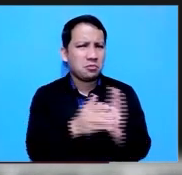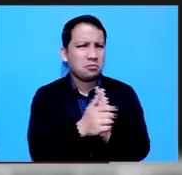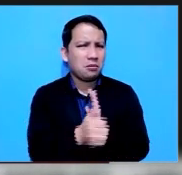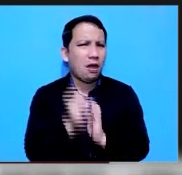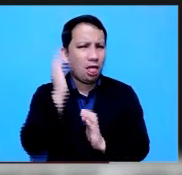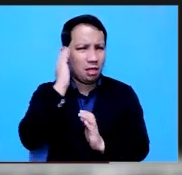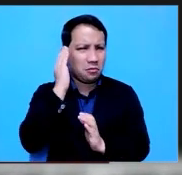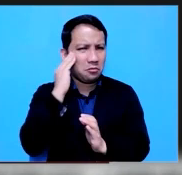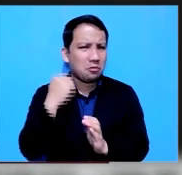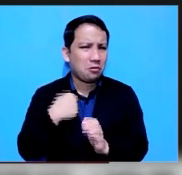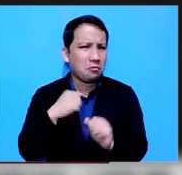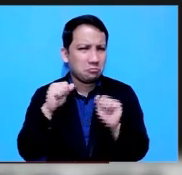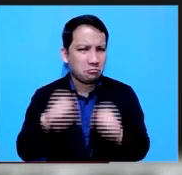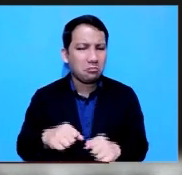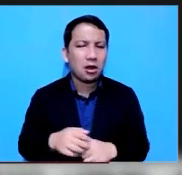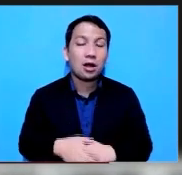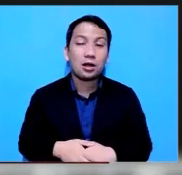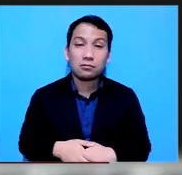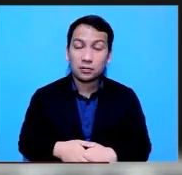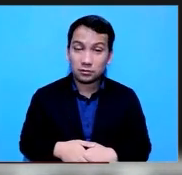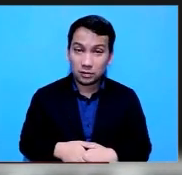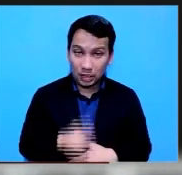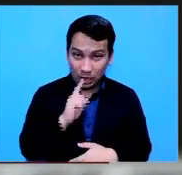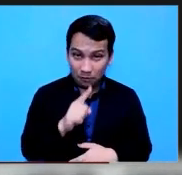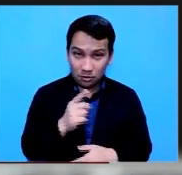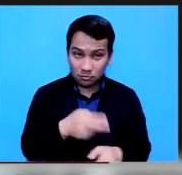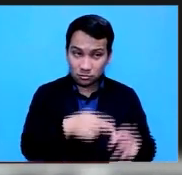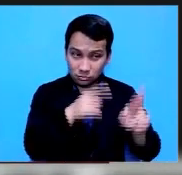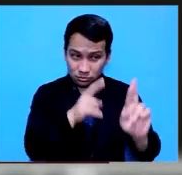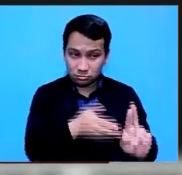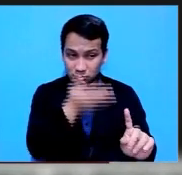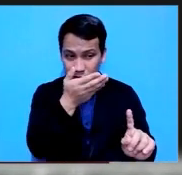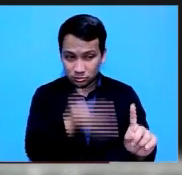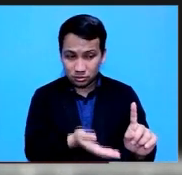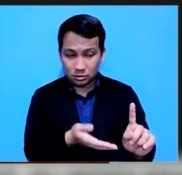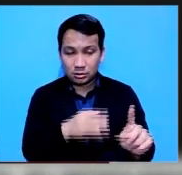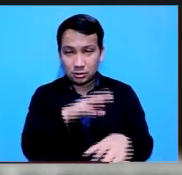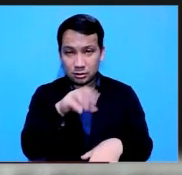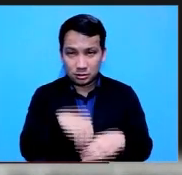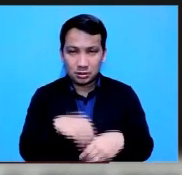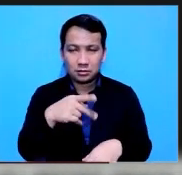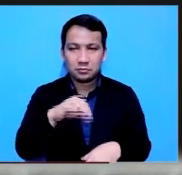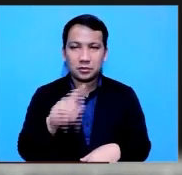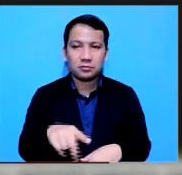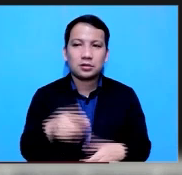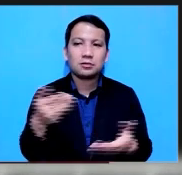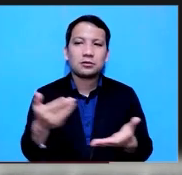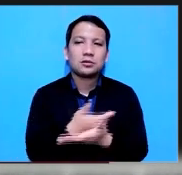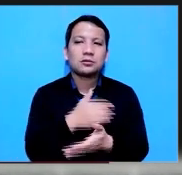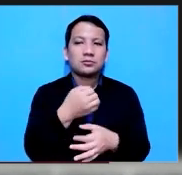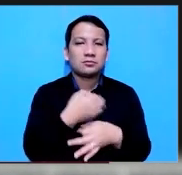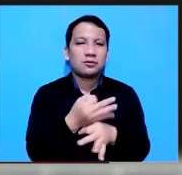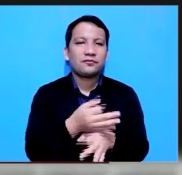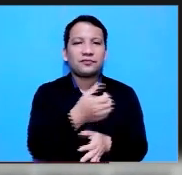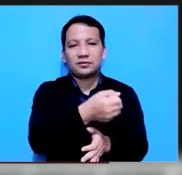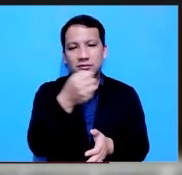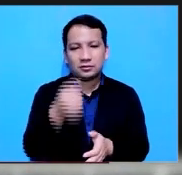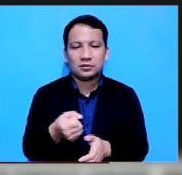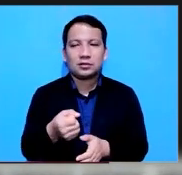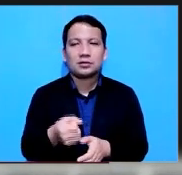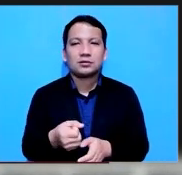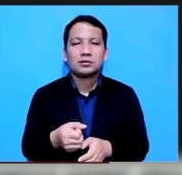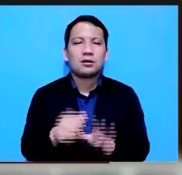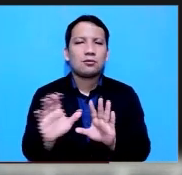ko naman na ang kanyang reputasyon sa loob ng PNP, siya ang pinakabagay sa ngayon, para pakalmahin